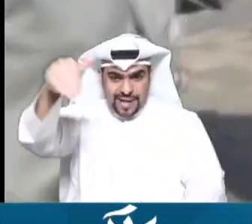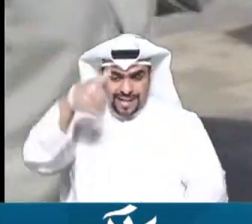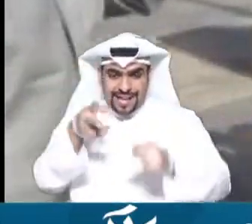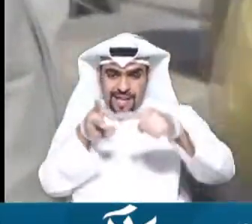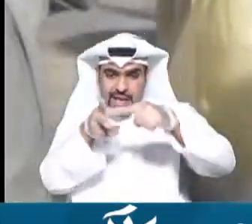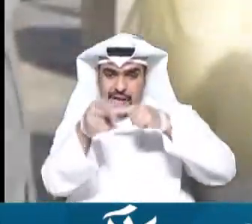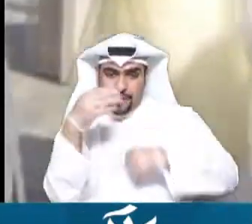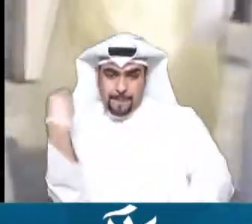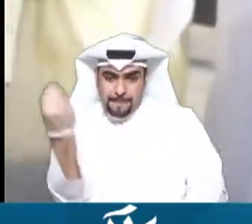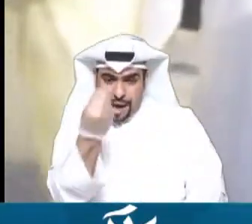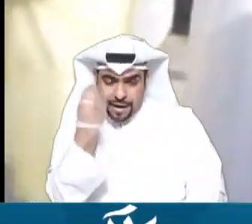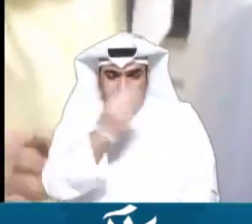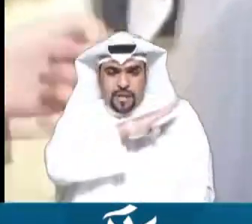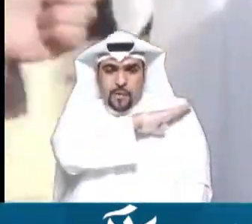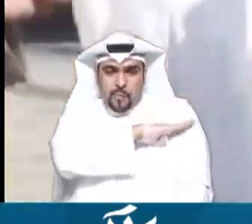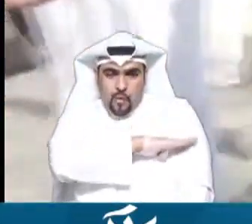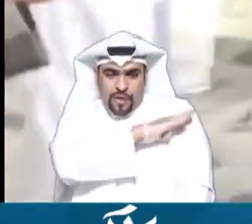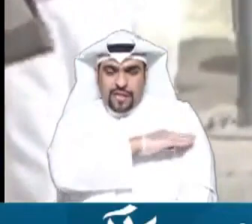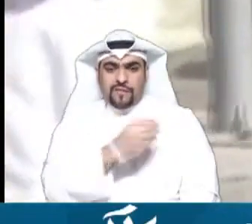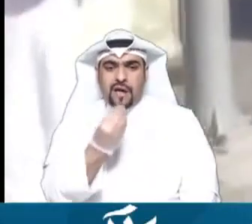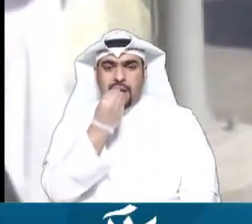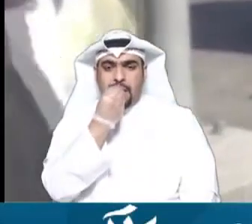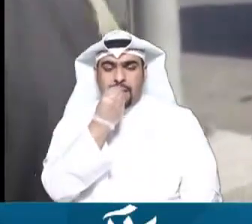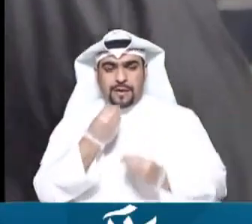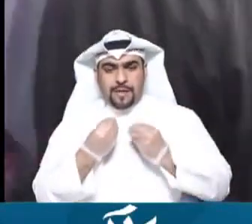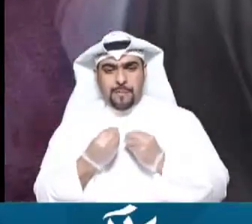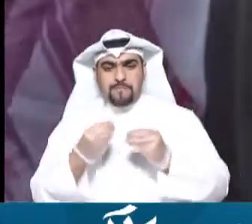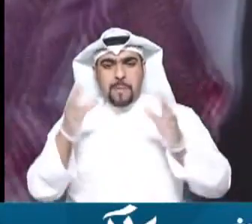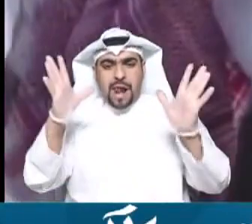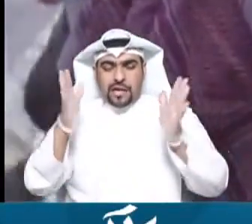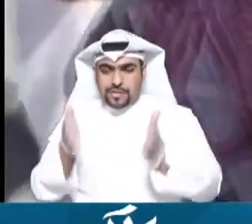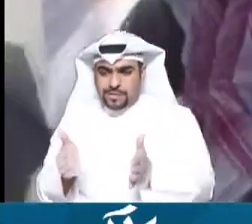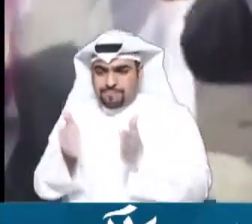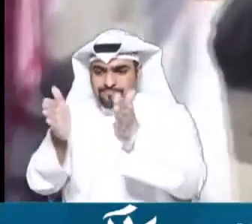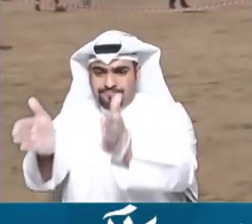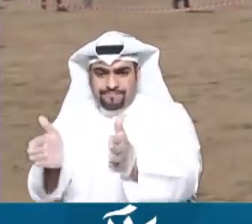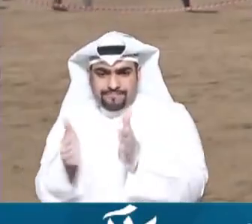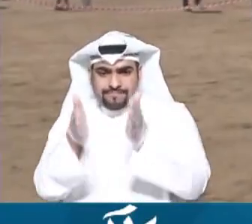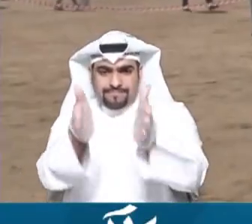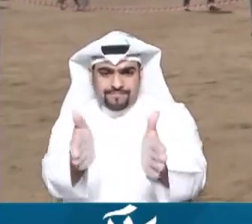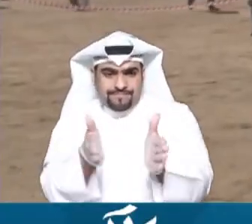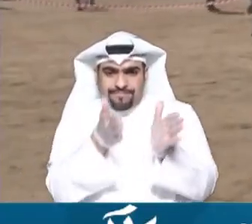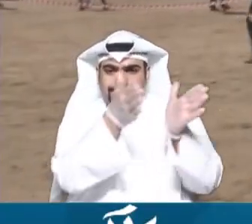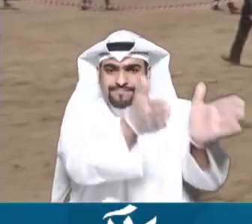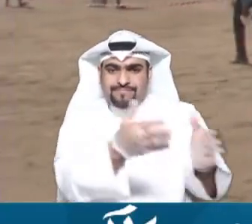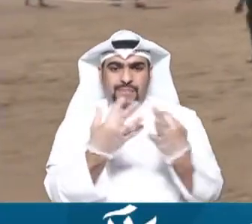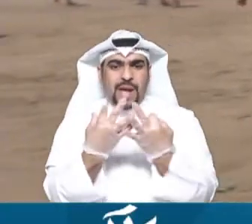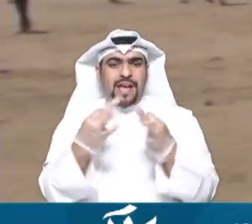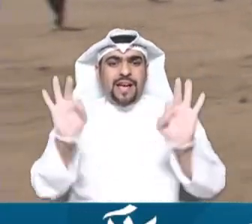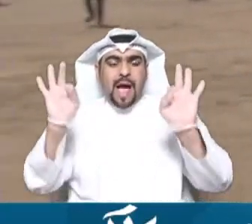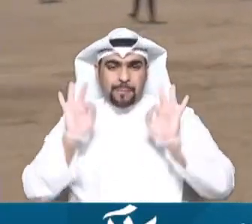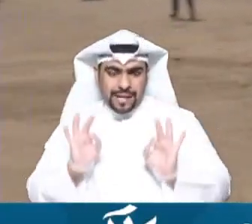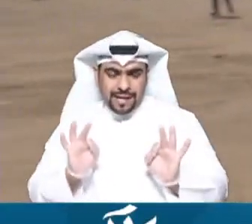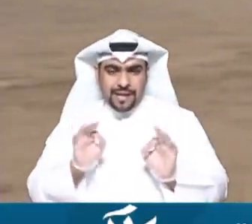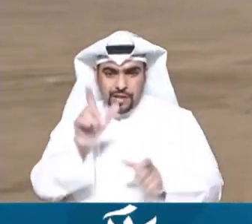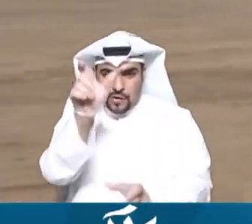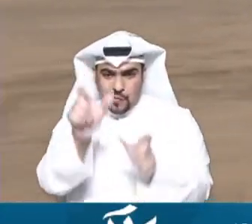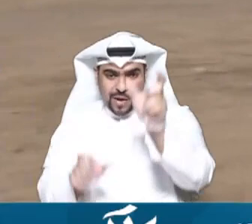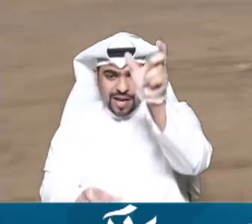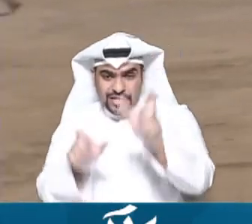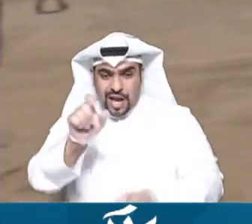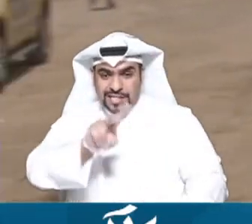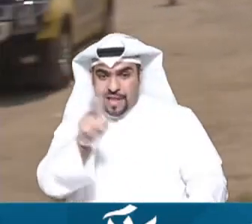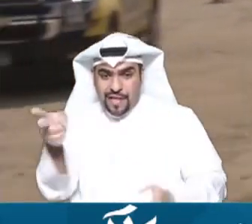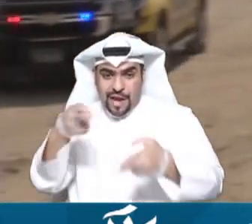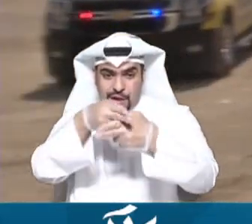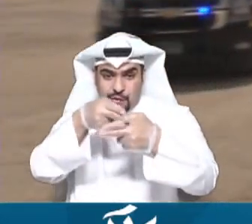عملية الفحص الطبي للمواطنين والمقيمين القادمين من السفر ضمن الإجراءات الوقائية التي اتخذتها